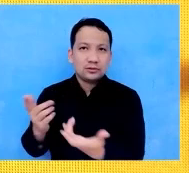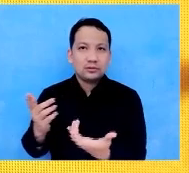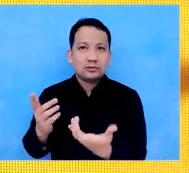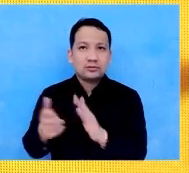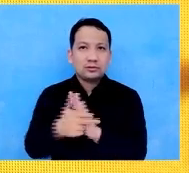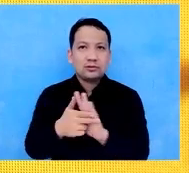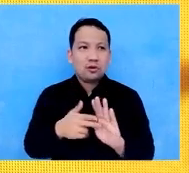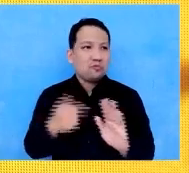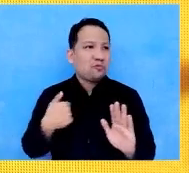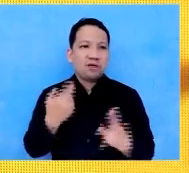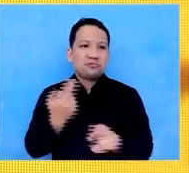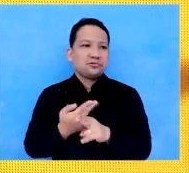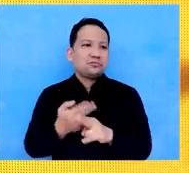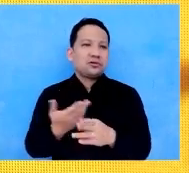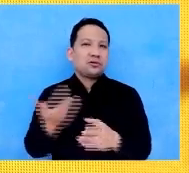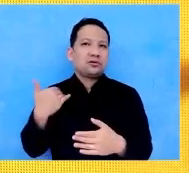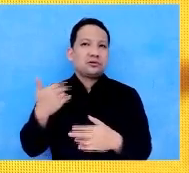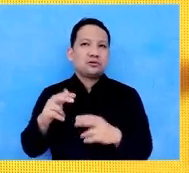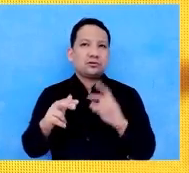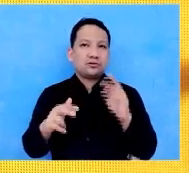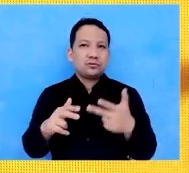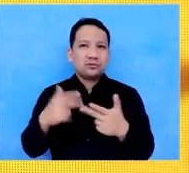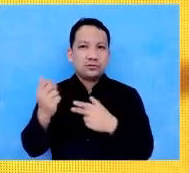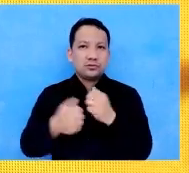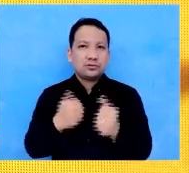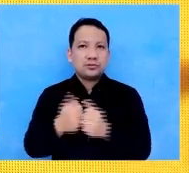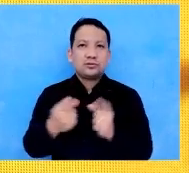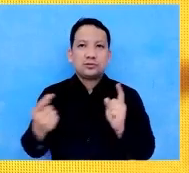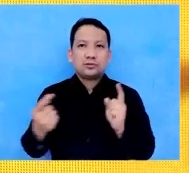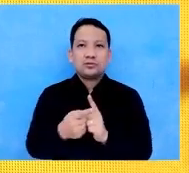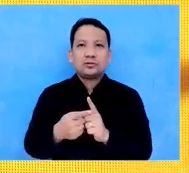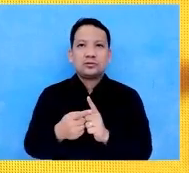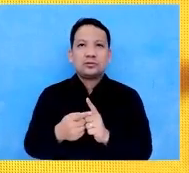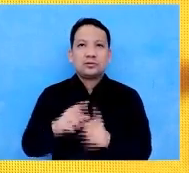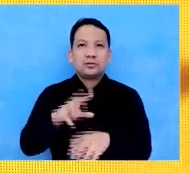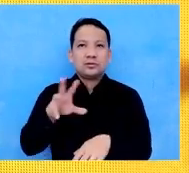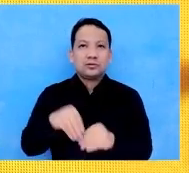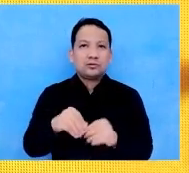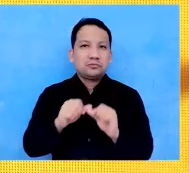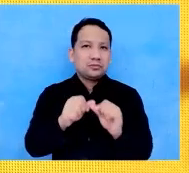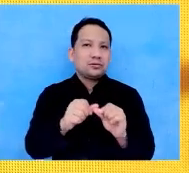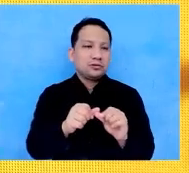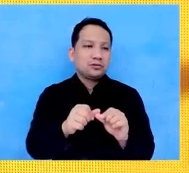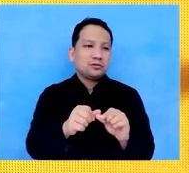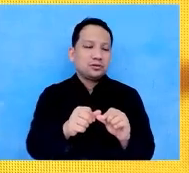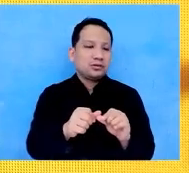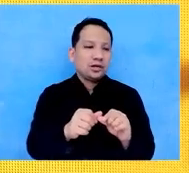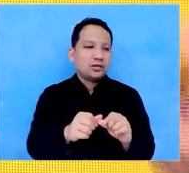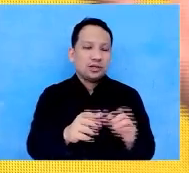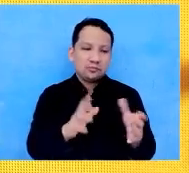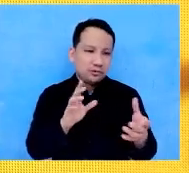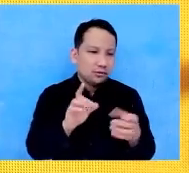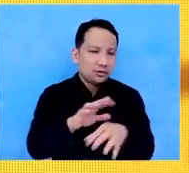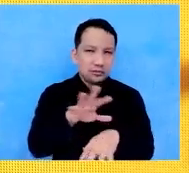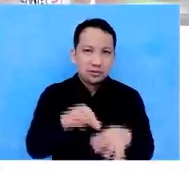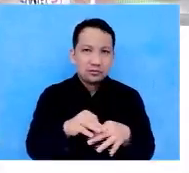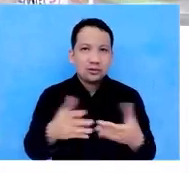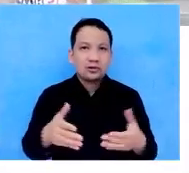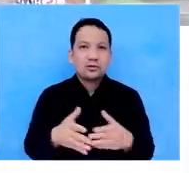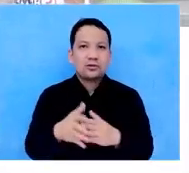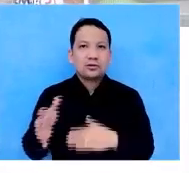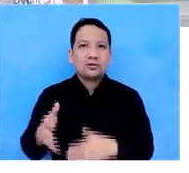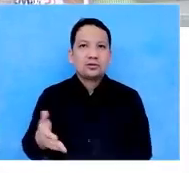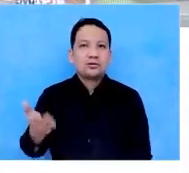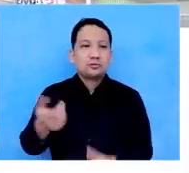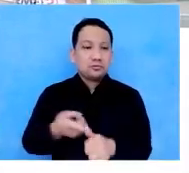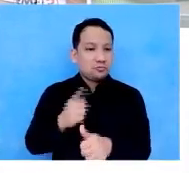that time. But on the third year, I was lucky enough to have it released, and then the rest is history. So, ibig sabihin, walang pumapansin nung una